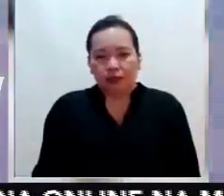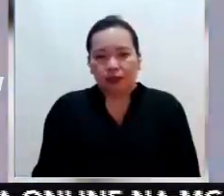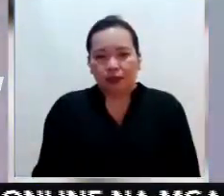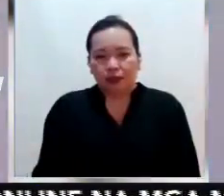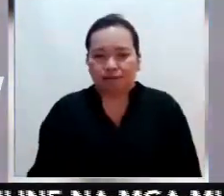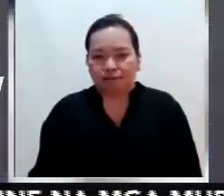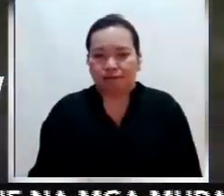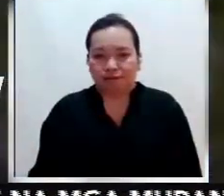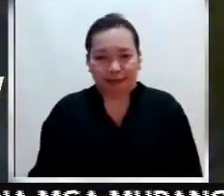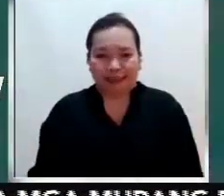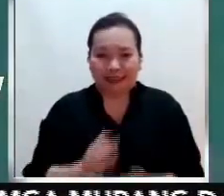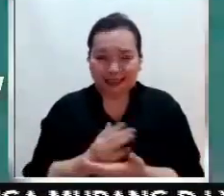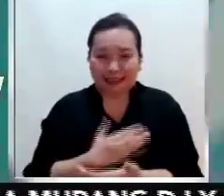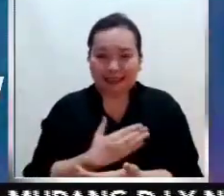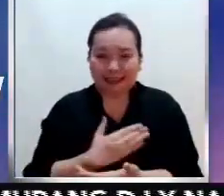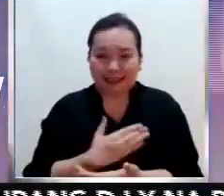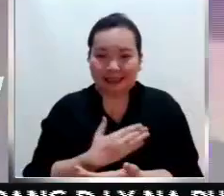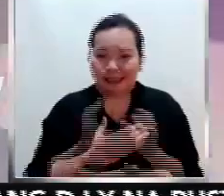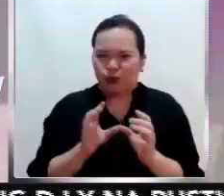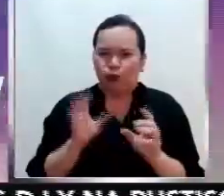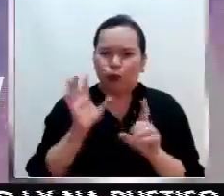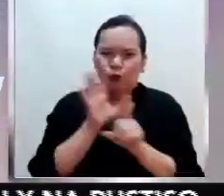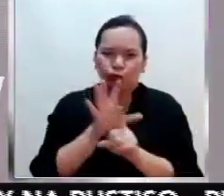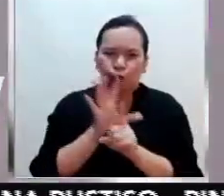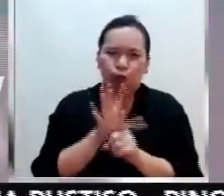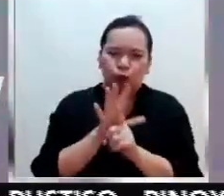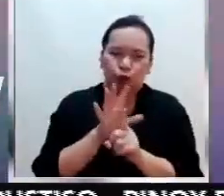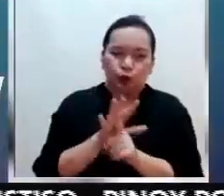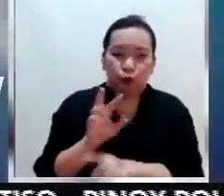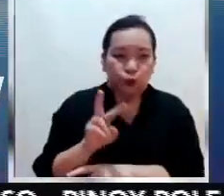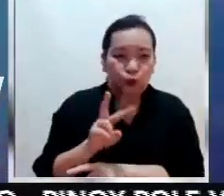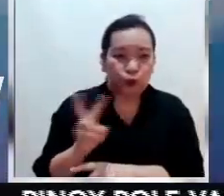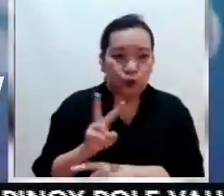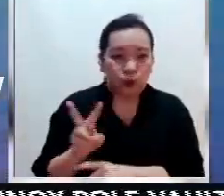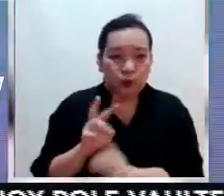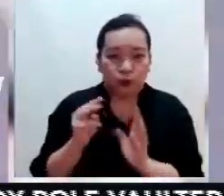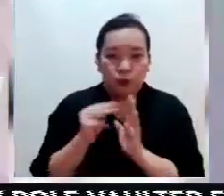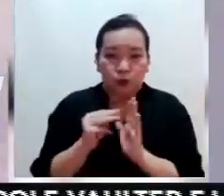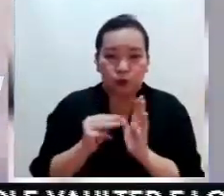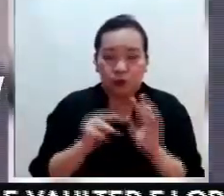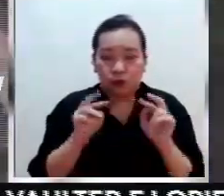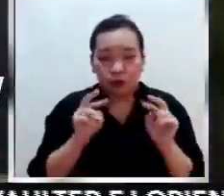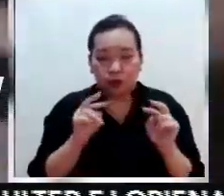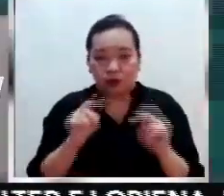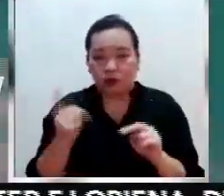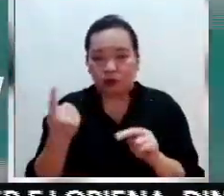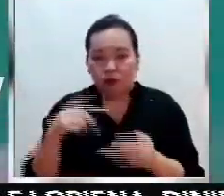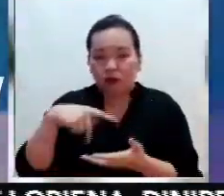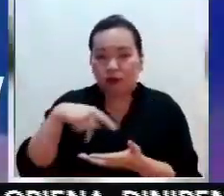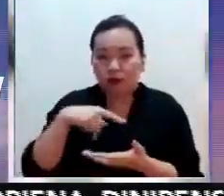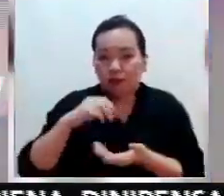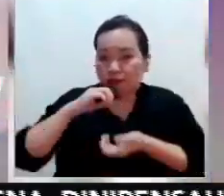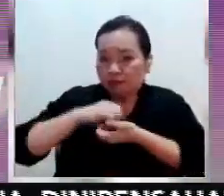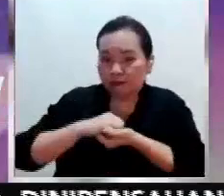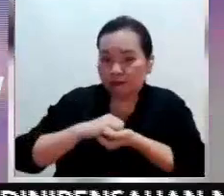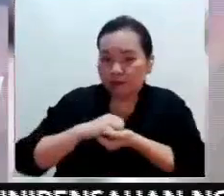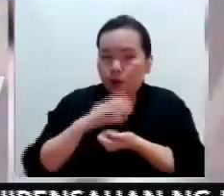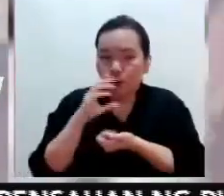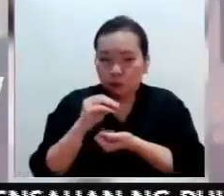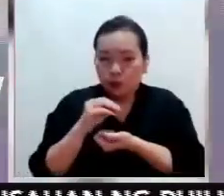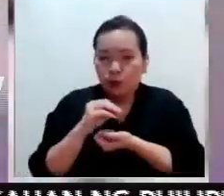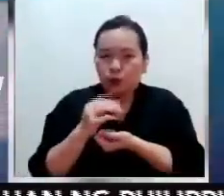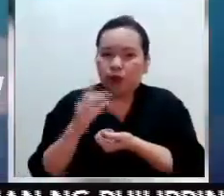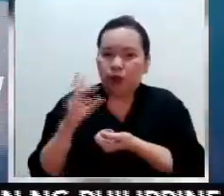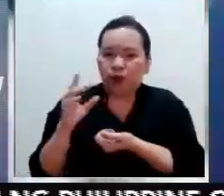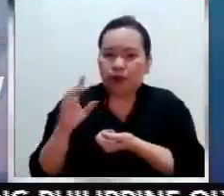Certified trending! With 22 million views and counting, ang first TikTok dance collab ng Kapuso Power couple na sina Marian